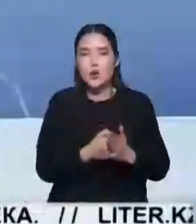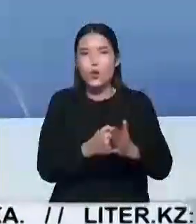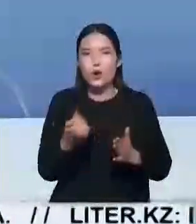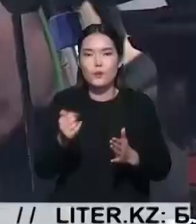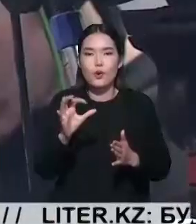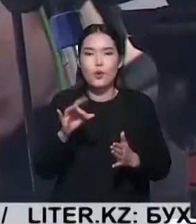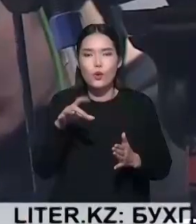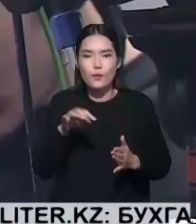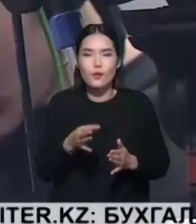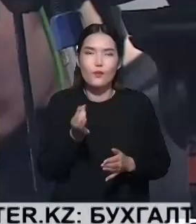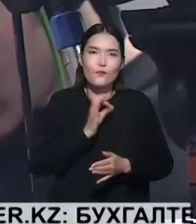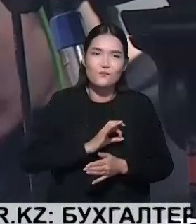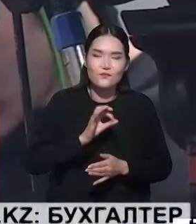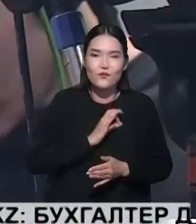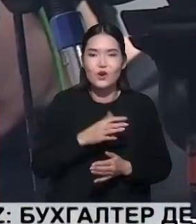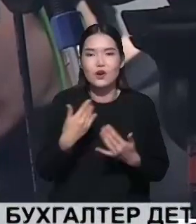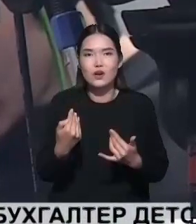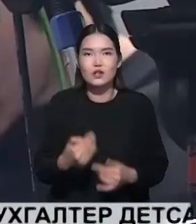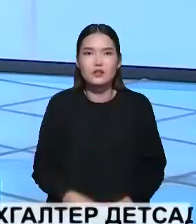ни водоснабжения, ни теплоснабжения?